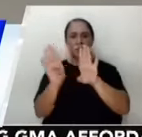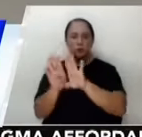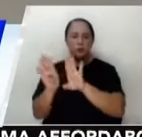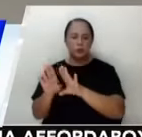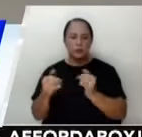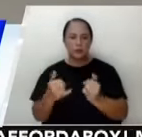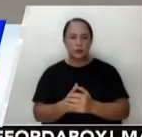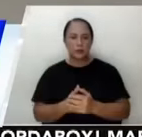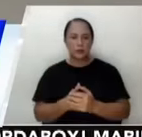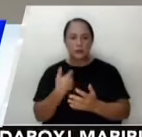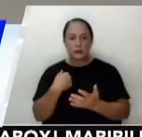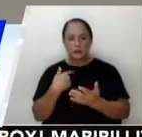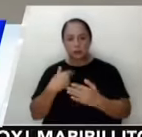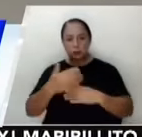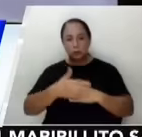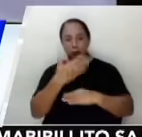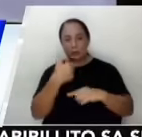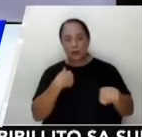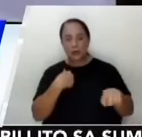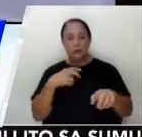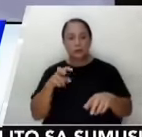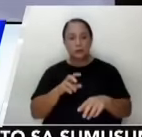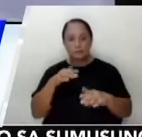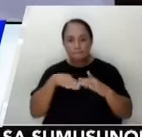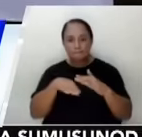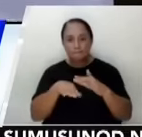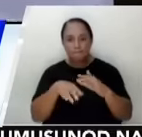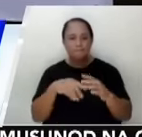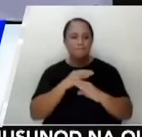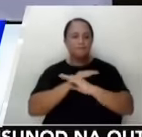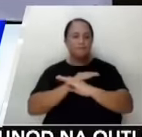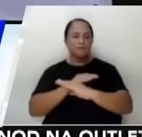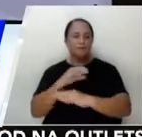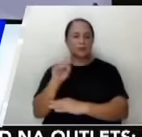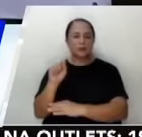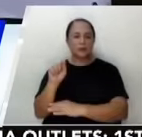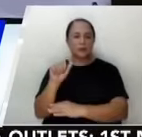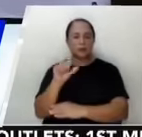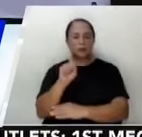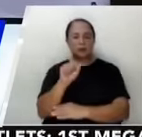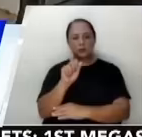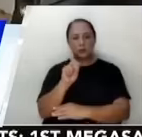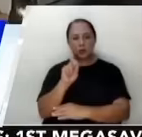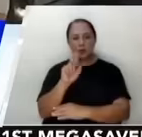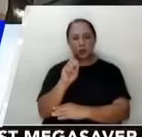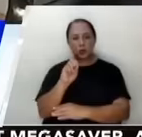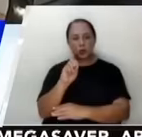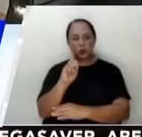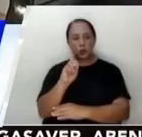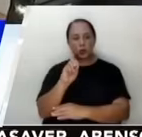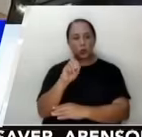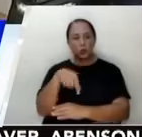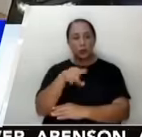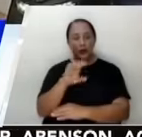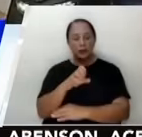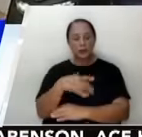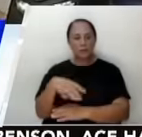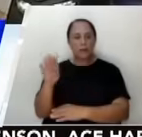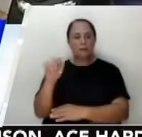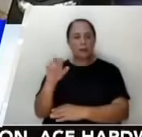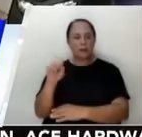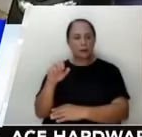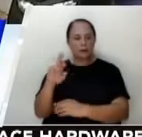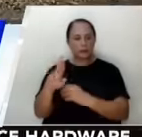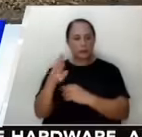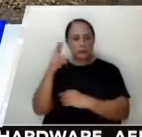ito, hinaharang na mga turistang papunta sa mga resort sa Sitio San Roque, Barangay Pinugay, Baras, Rizal. Binabawalan na silang tumuloy ng lokal